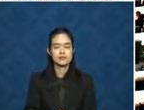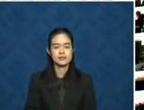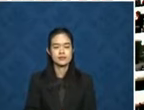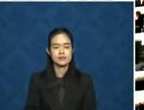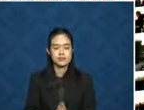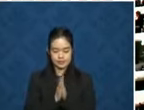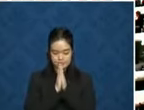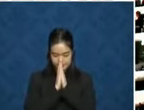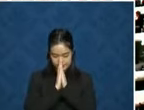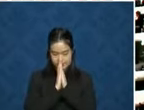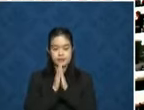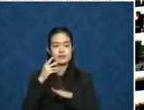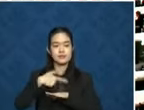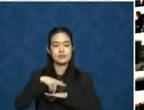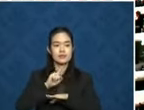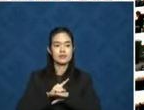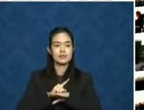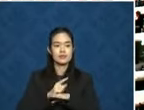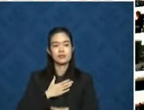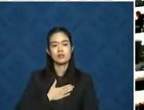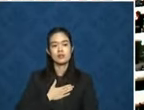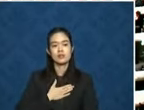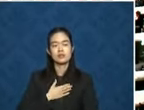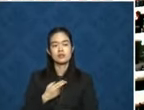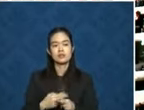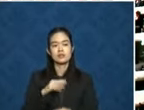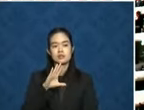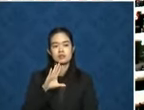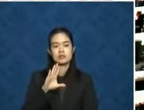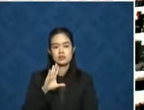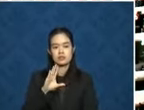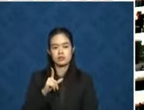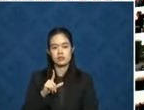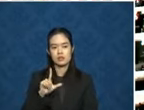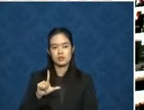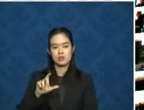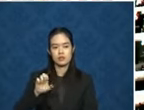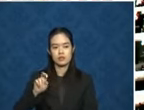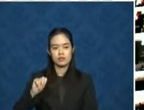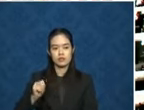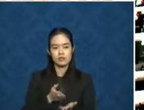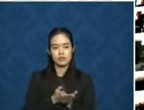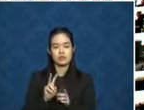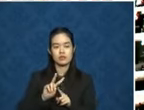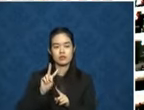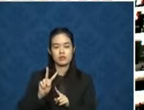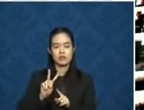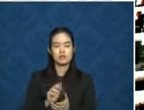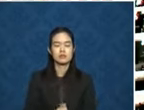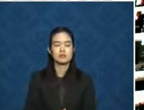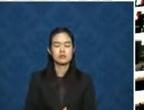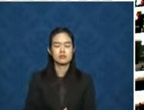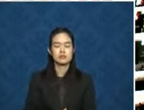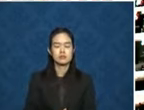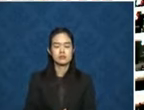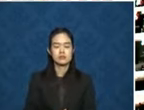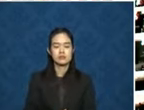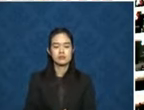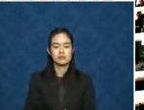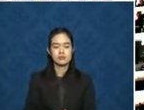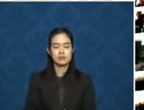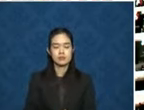กับผมชลินวงพันเที่ยงผู้แทนราษฎรพระนครศรีอยุธยาเขต2อำเภอนครหลวง